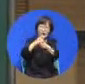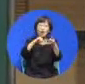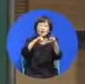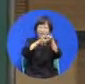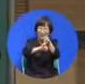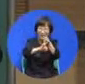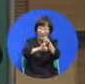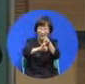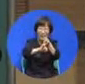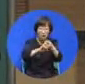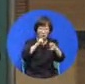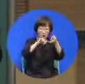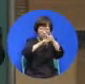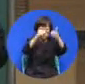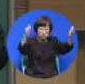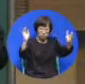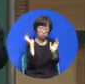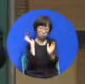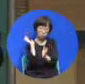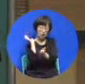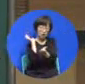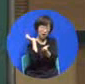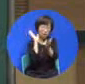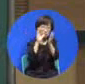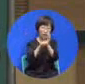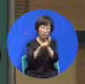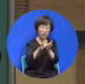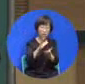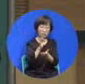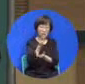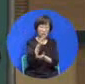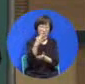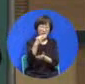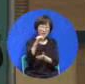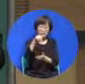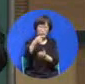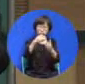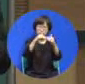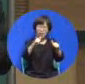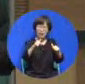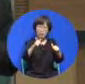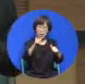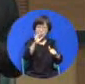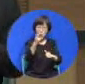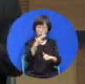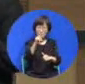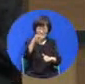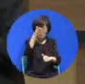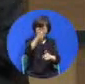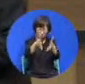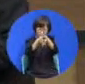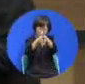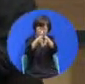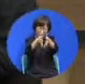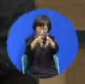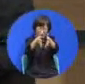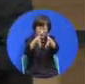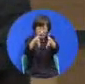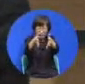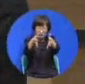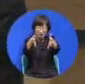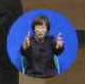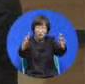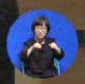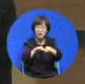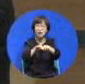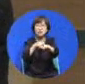was the covenant. 요단도 갈라지고 여리고도 무너지고 가나안도 무너졌습니다. Wherever the Ark of the Covenant went, we saw miracles like the